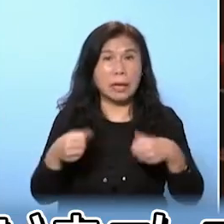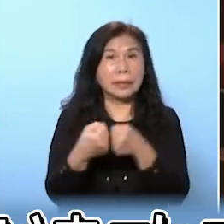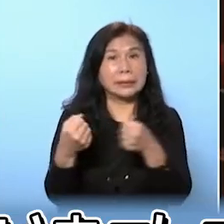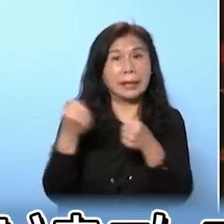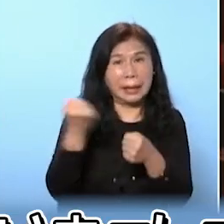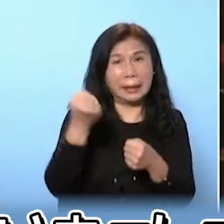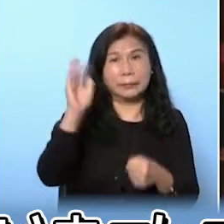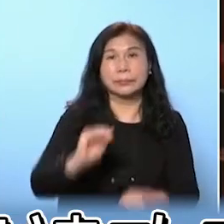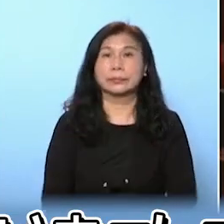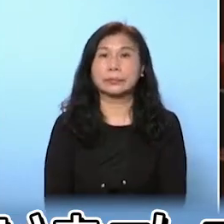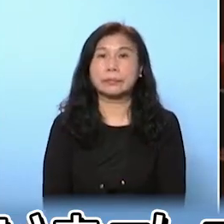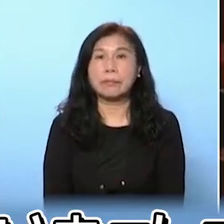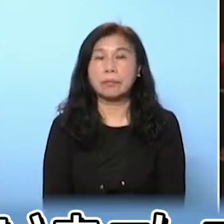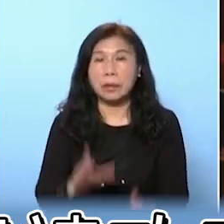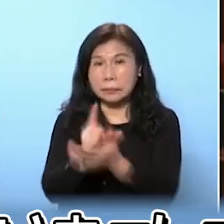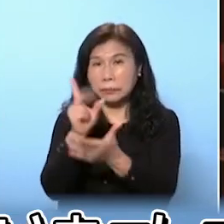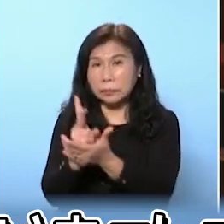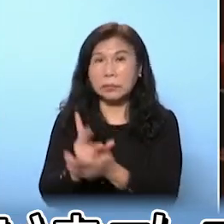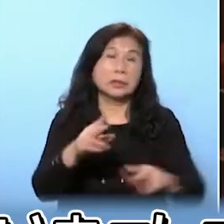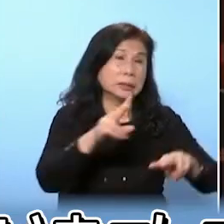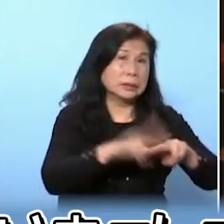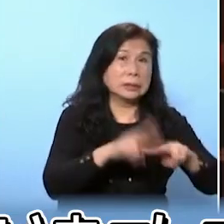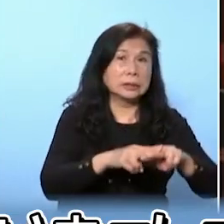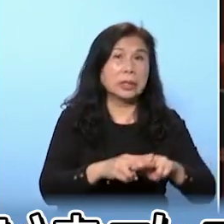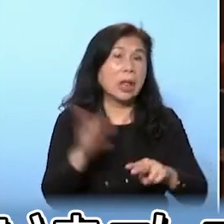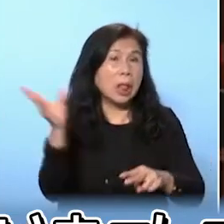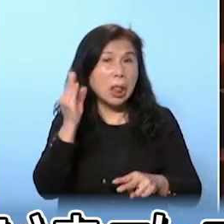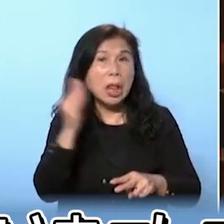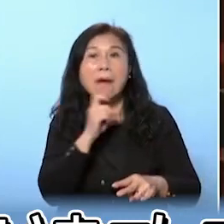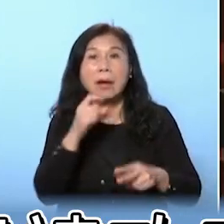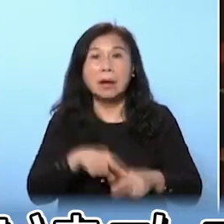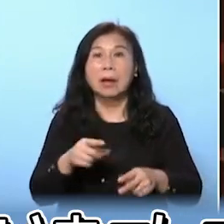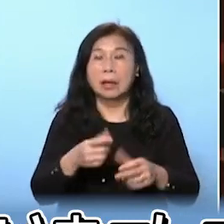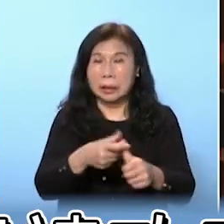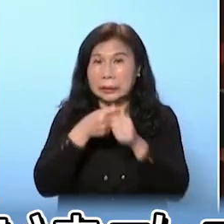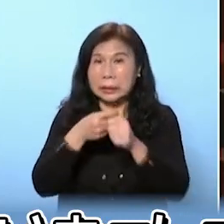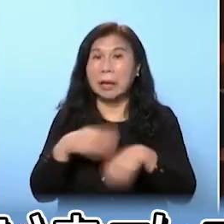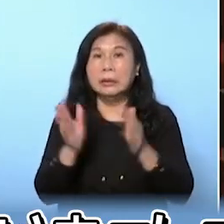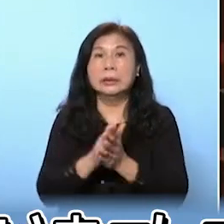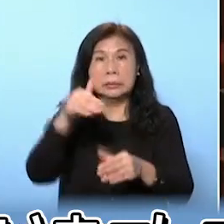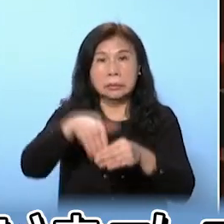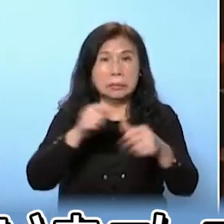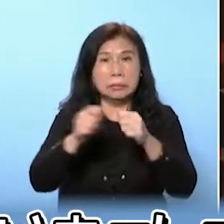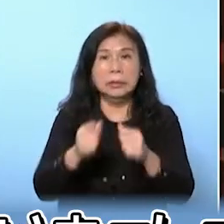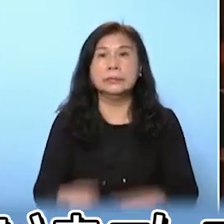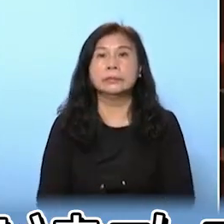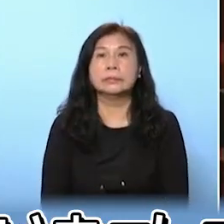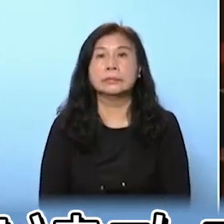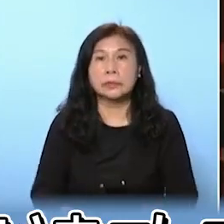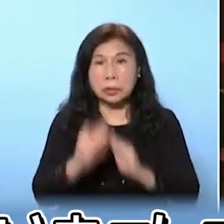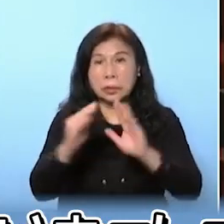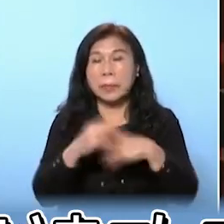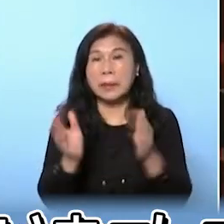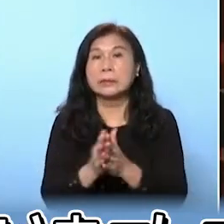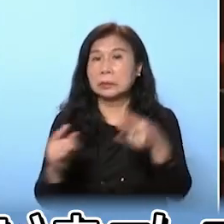争力。近年内地亦都传出一系列关于救市措施的消息，包括设立规